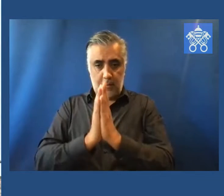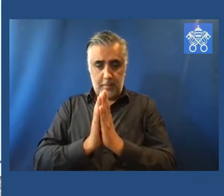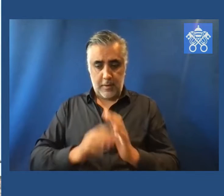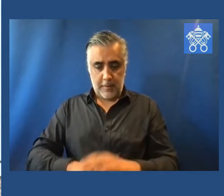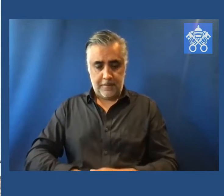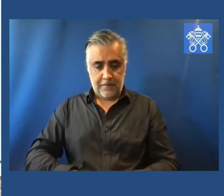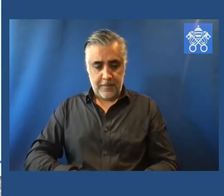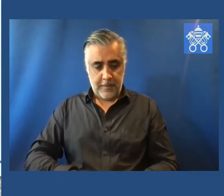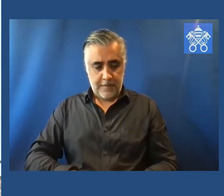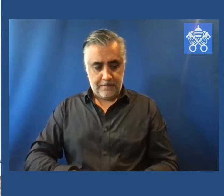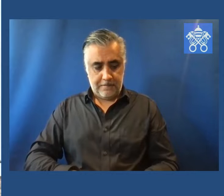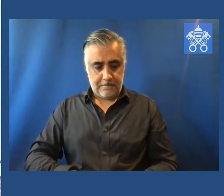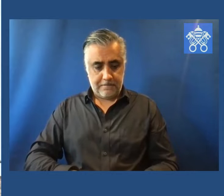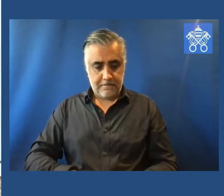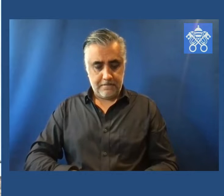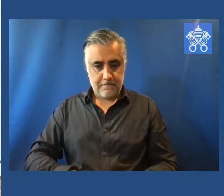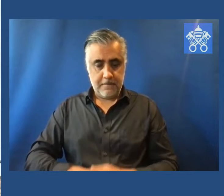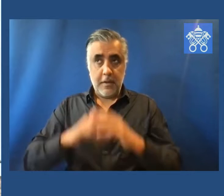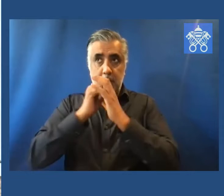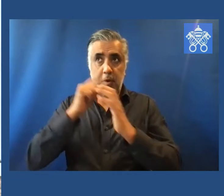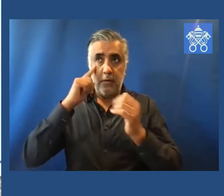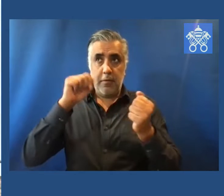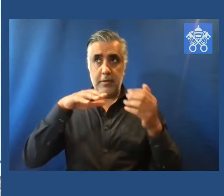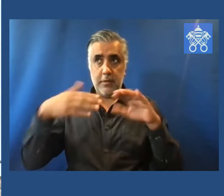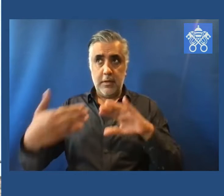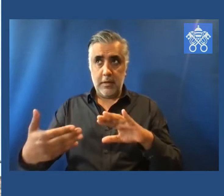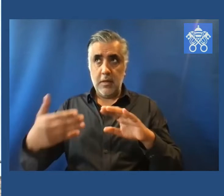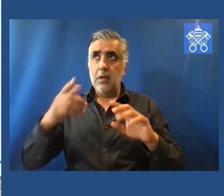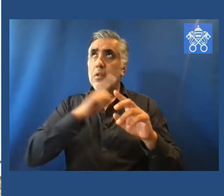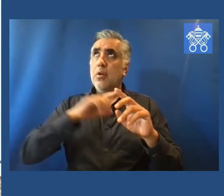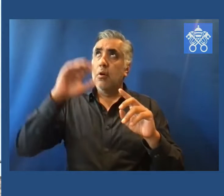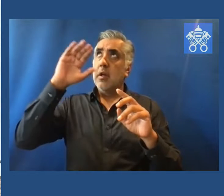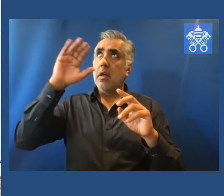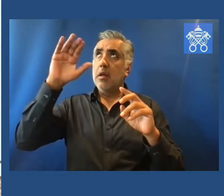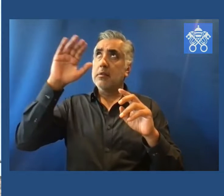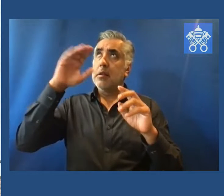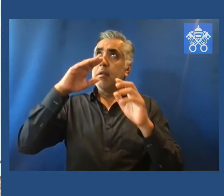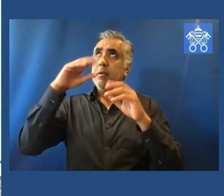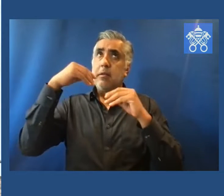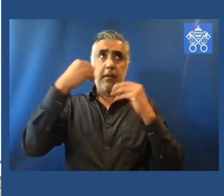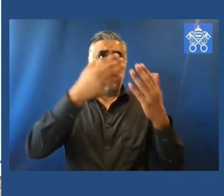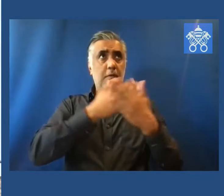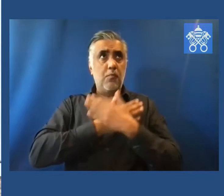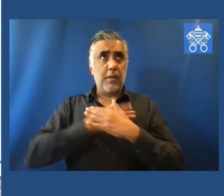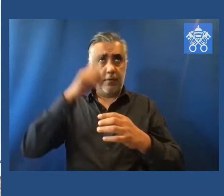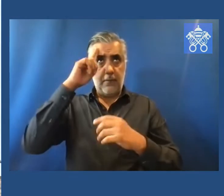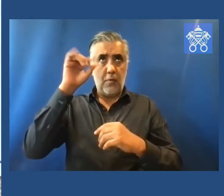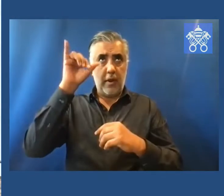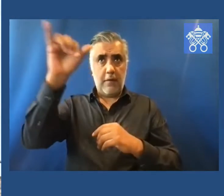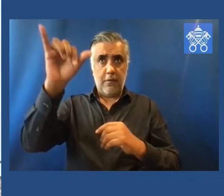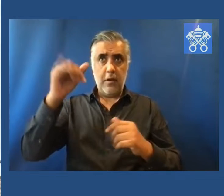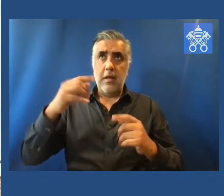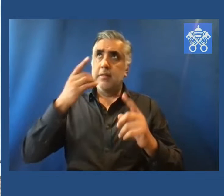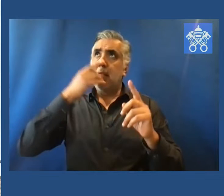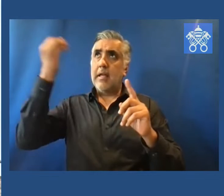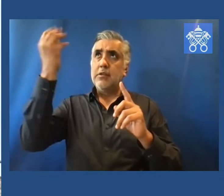semper, et in saecula saeculorum. Amen. Pro fidelibus defuntis, requiem aeternam dona eis Domine. Et lux perpetua luce